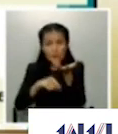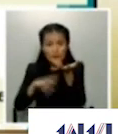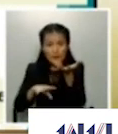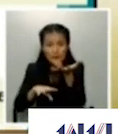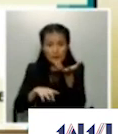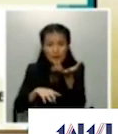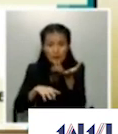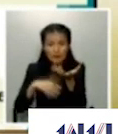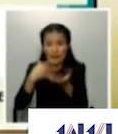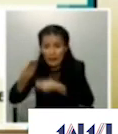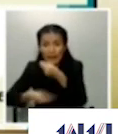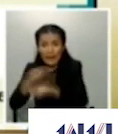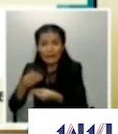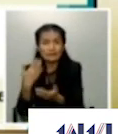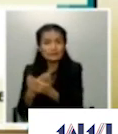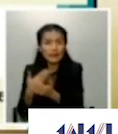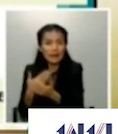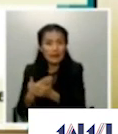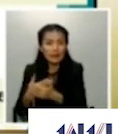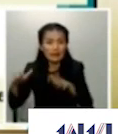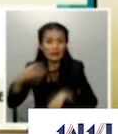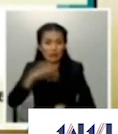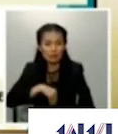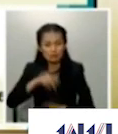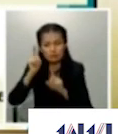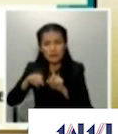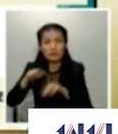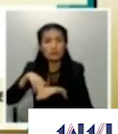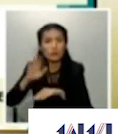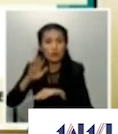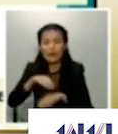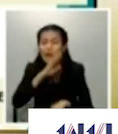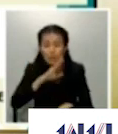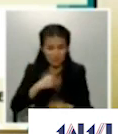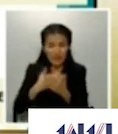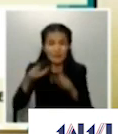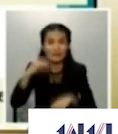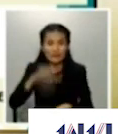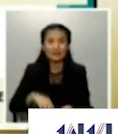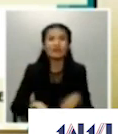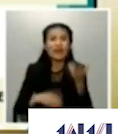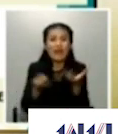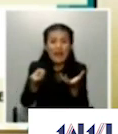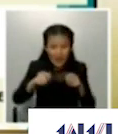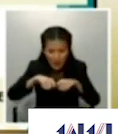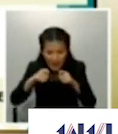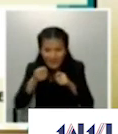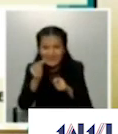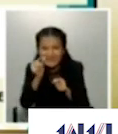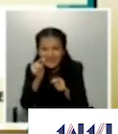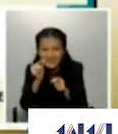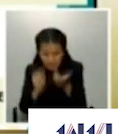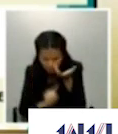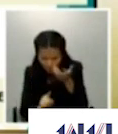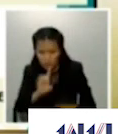ยอดเงินประมาณ 10% ก็ได้ประมาณ 1,000 กว่าบาทพอเป็นปลายข้าวก็จะมีประมาณ170กิโ